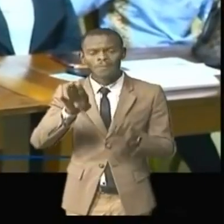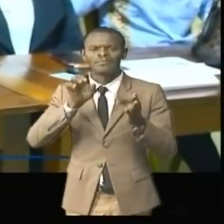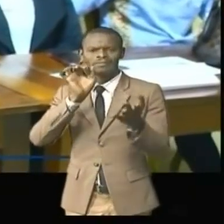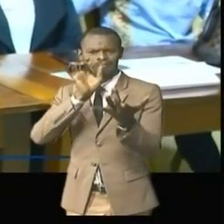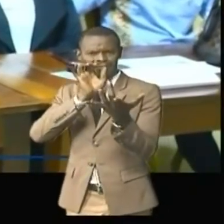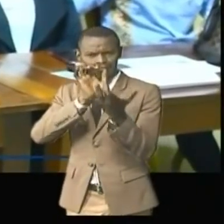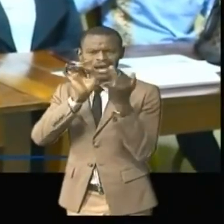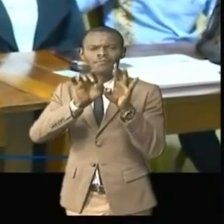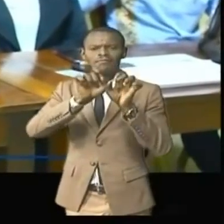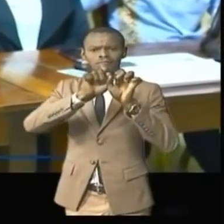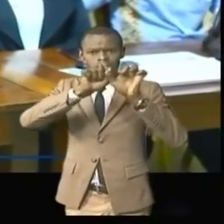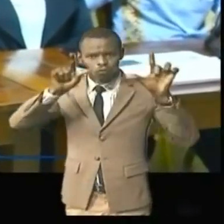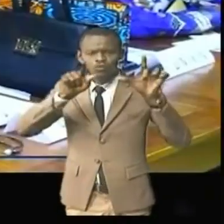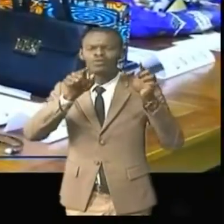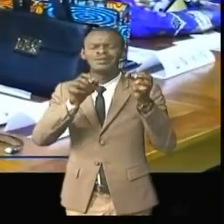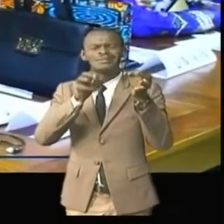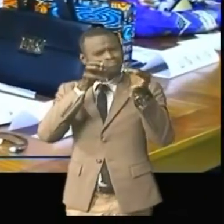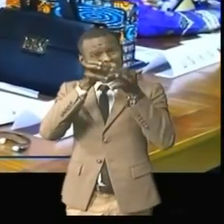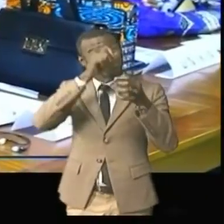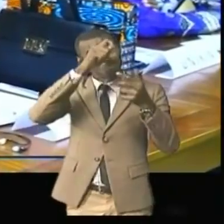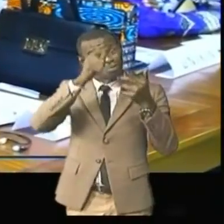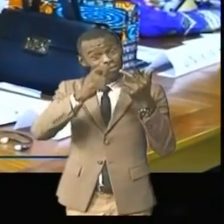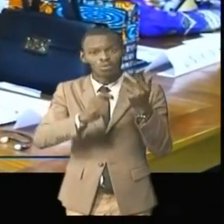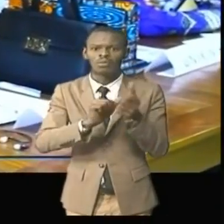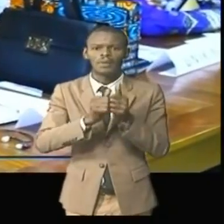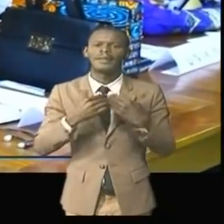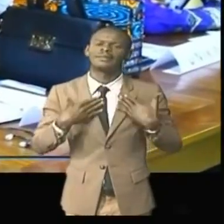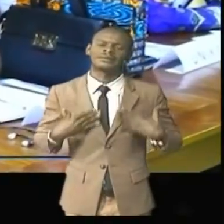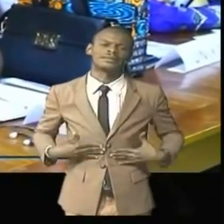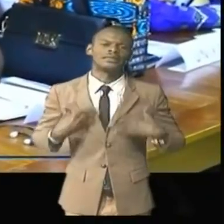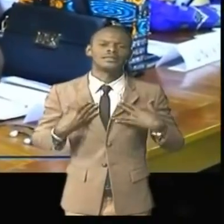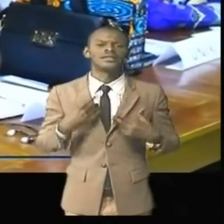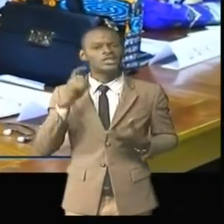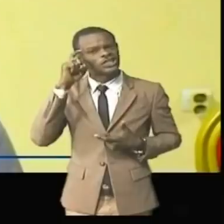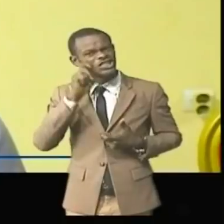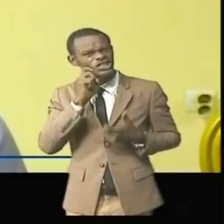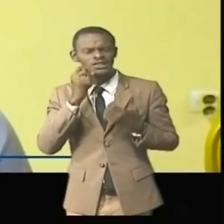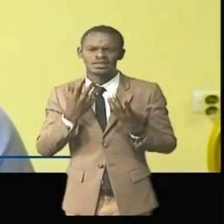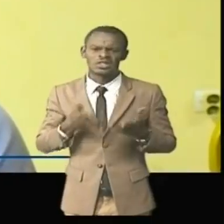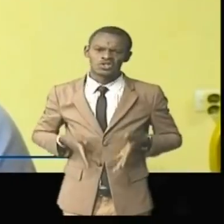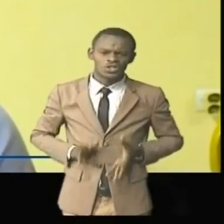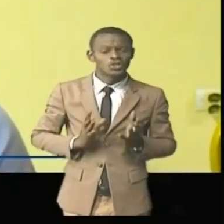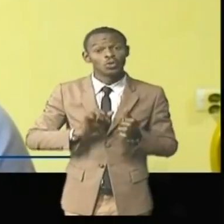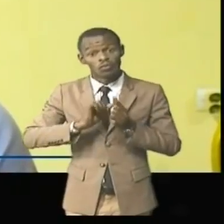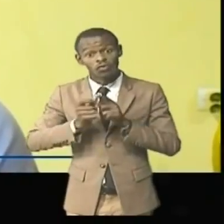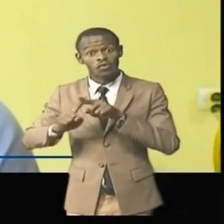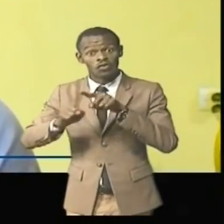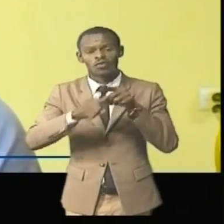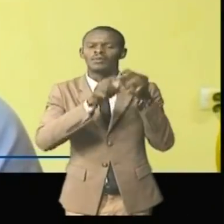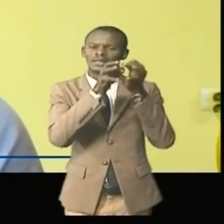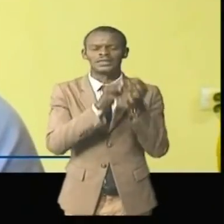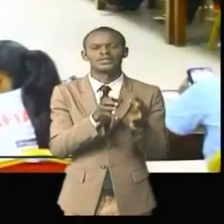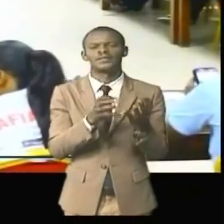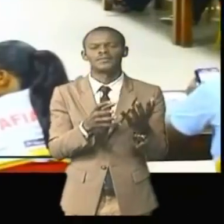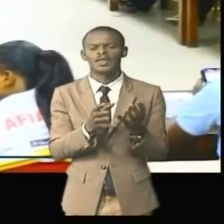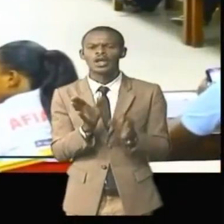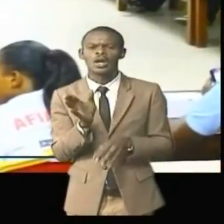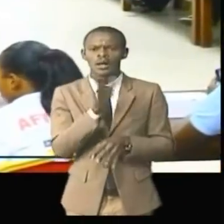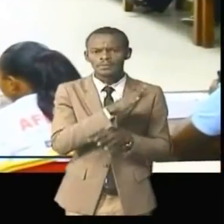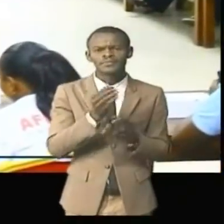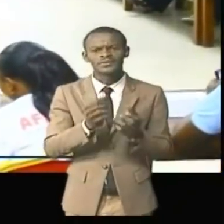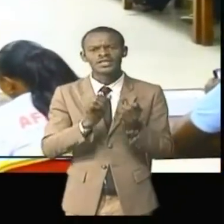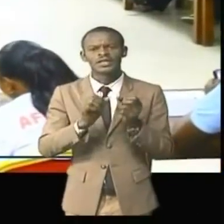sa santé de manière générale. Afiabora, c'est une application qui est en deux versions. Il y a la version web, c'est-à-dire la version qui